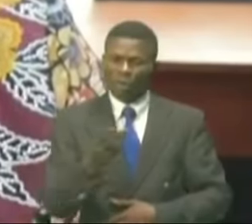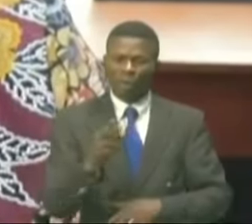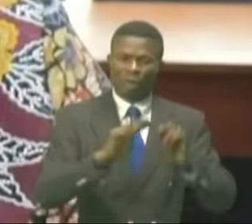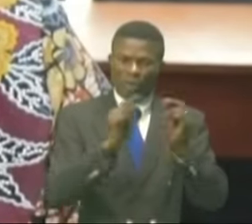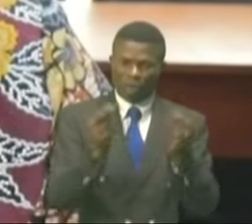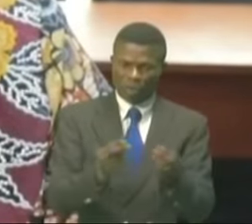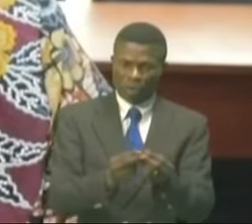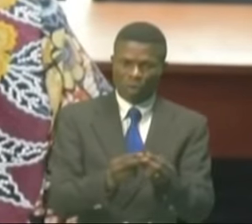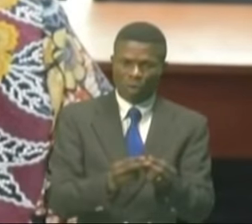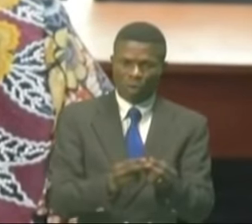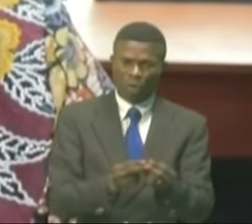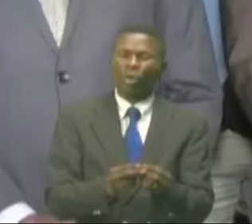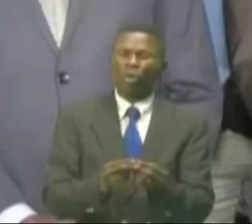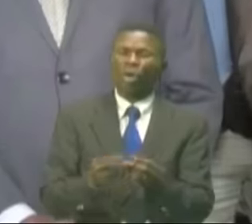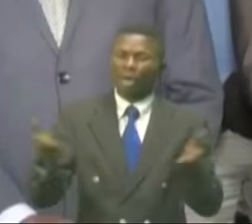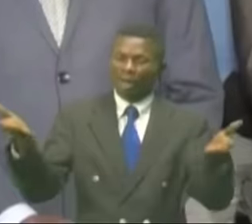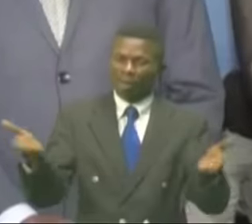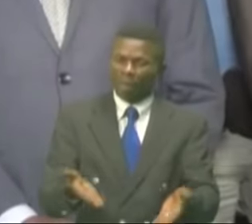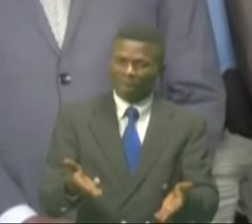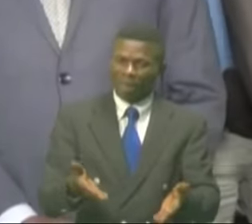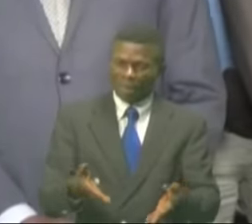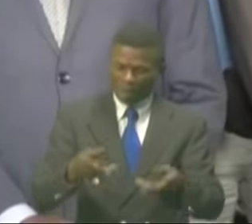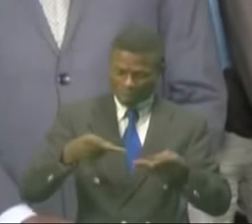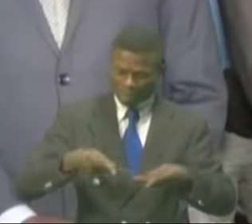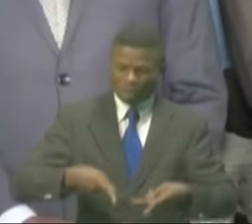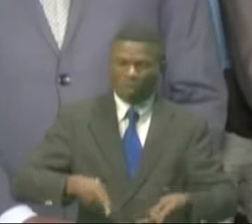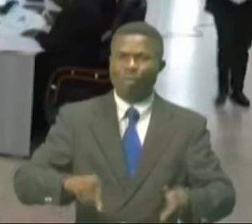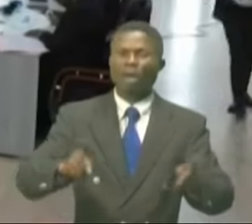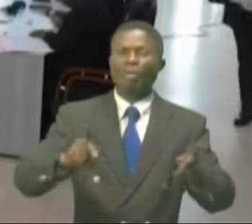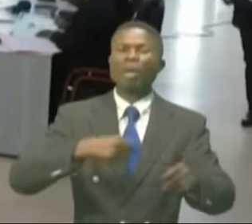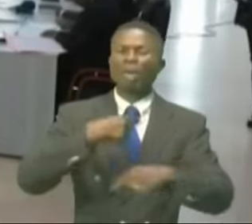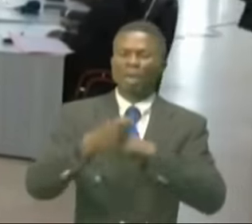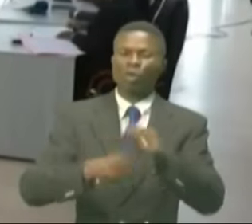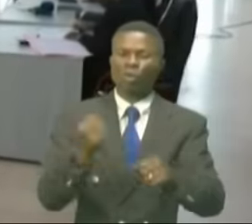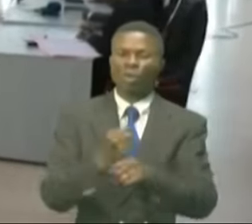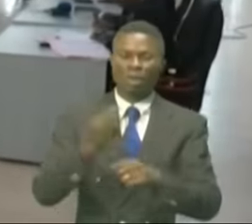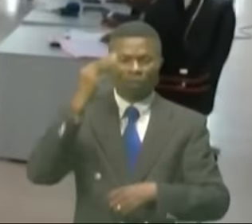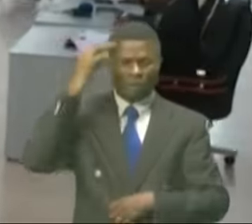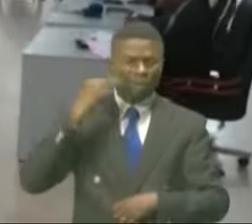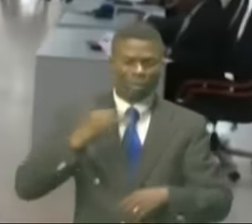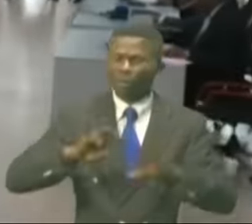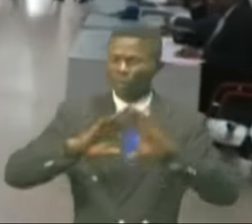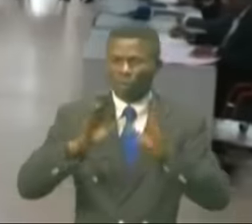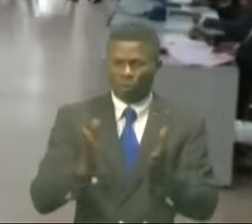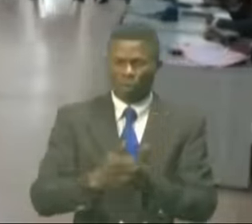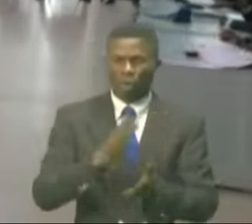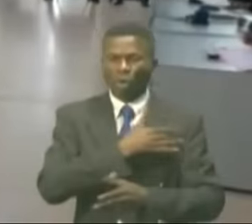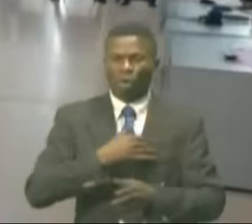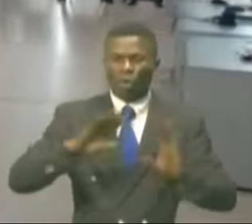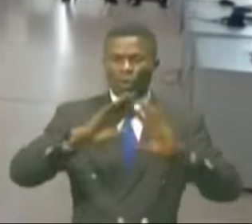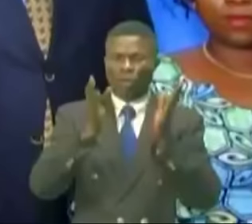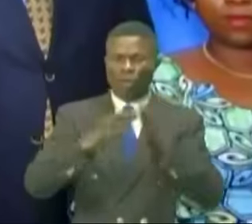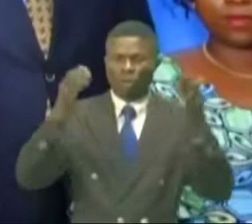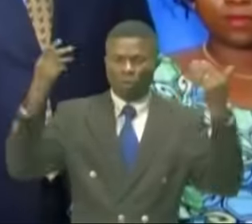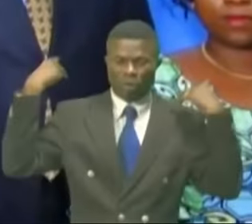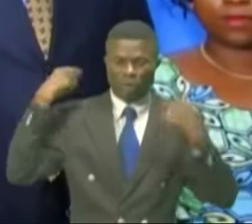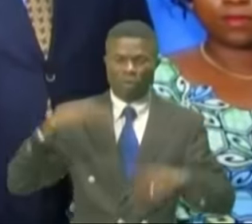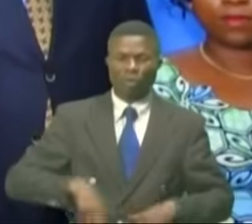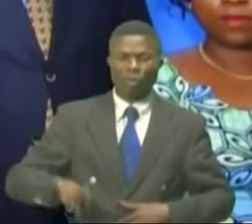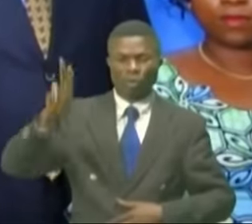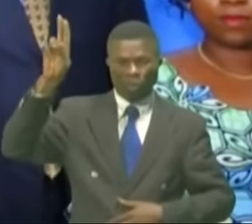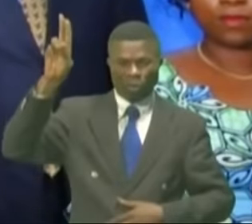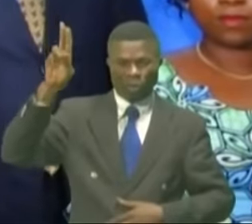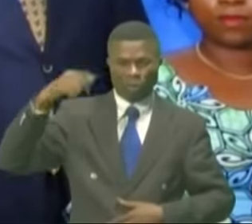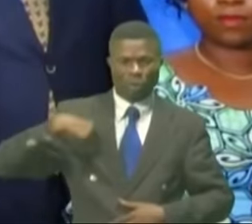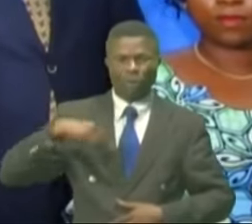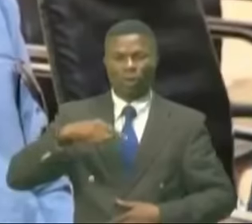à cette investiture à l'unanimité. Au nom de tous les députés UDPS, nous